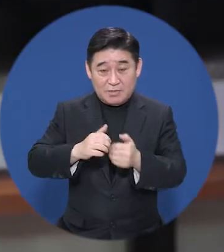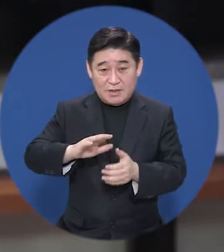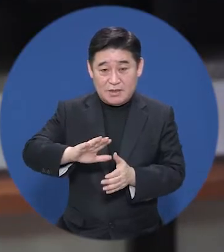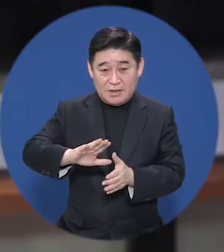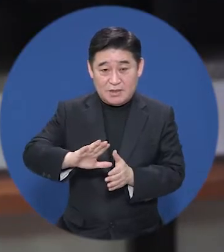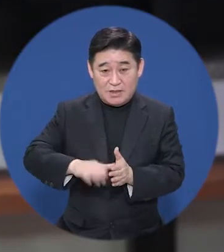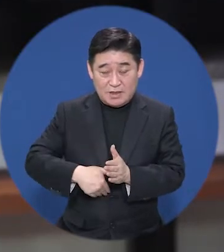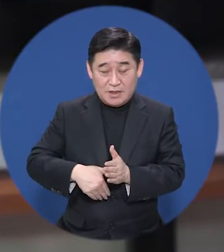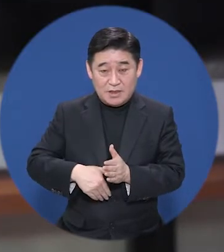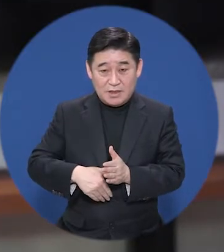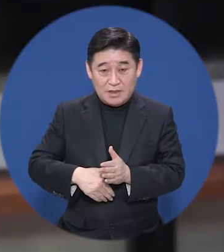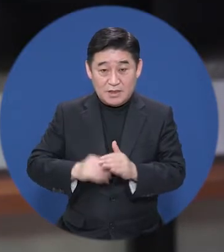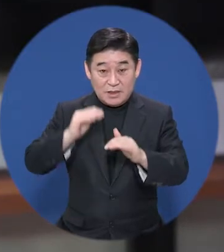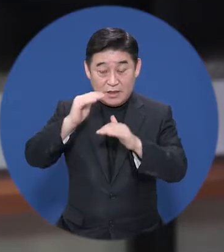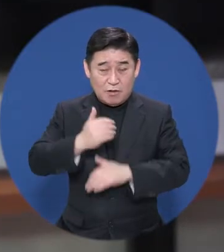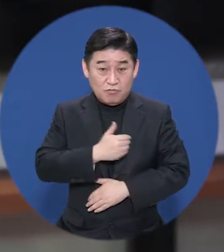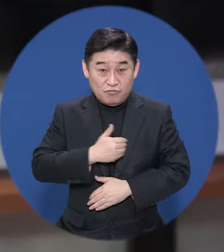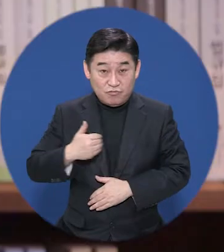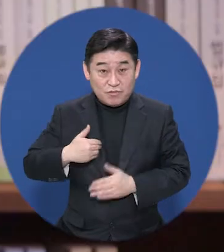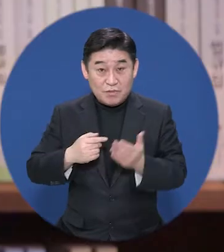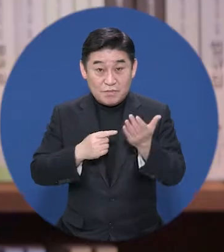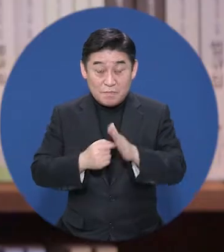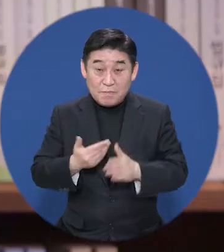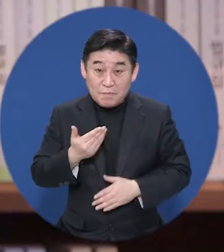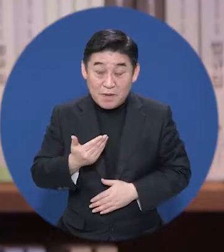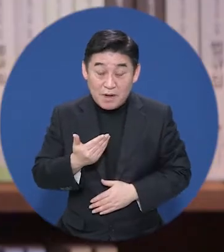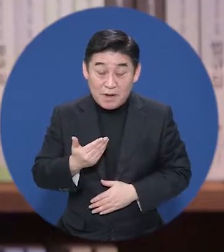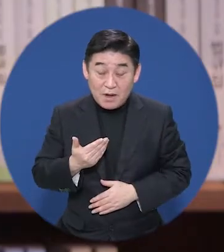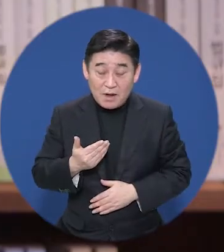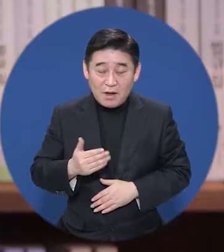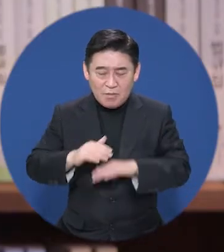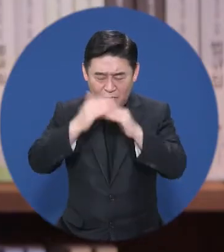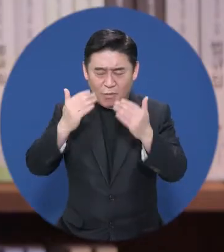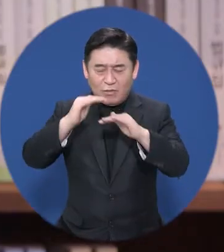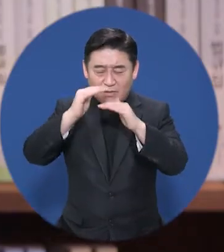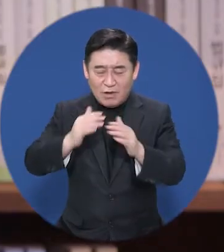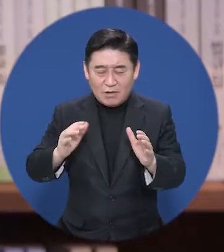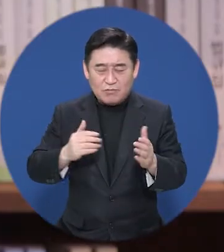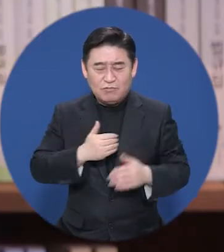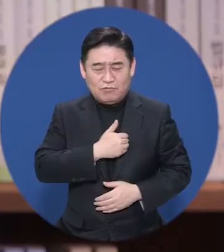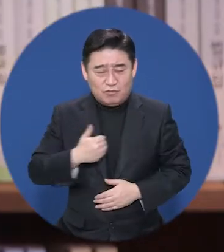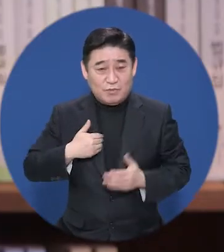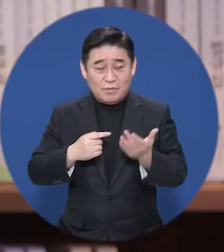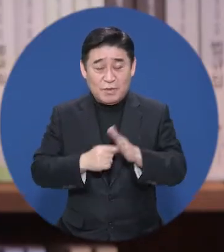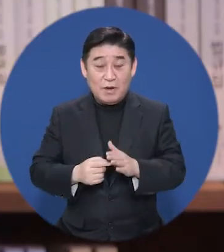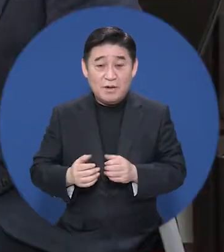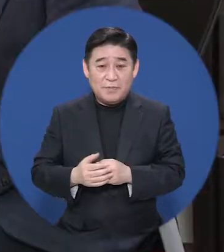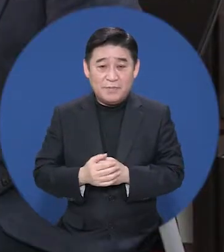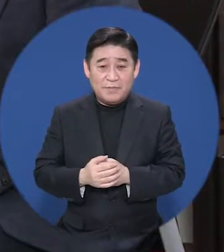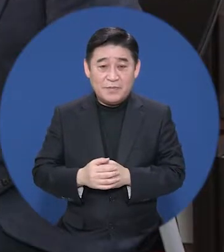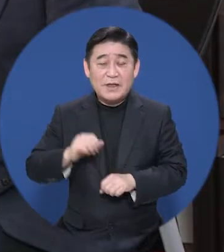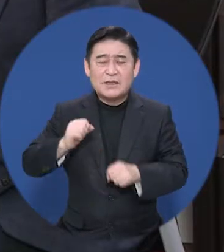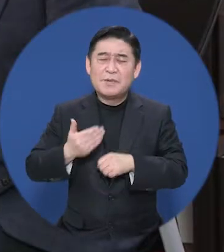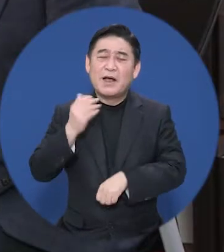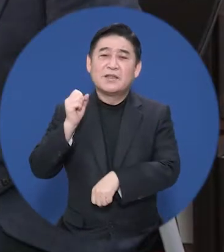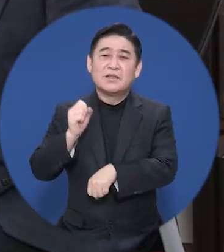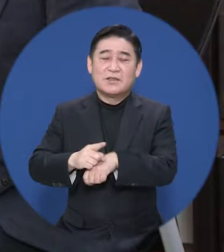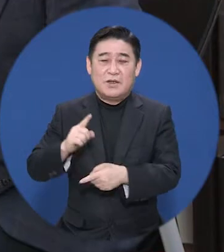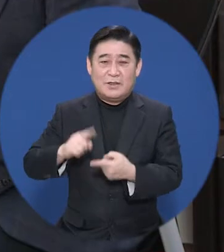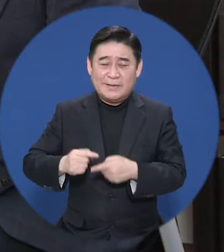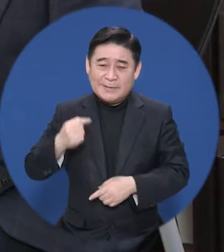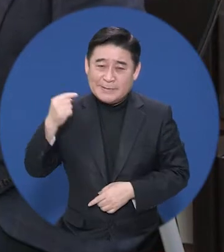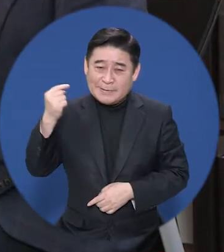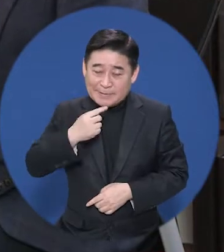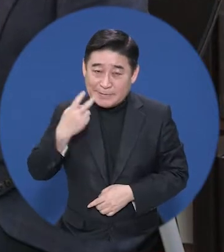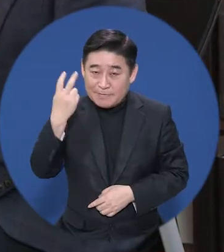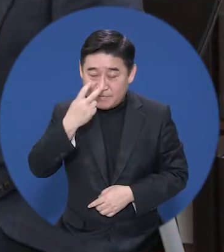심의에서는 이런 내용이 충분히 반영이 됐다고 볼 수 있는 거죠. 그러면요. 이제, 이런 모든 부분들. 그러면요. 이제 그럴 수밖에 없는 게 집행 가능성에 대해서 꼼꼼히